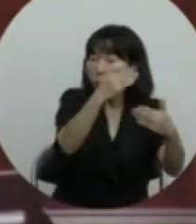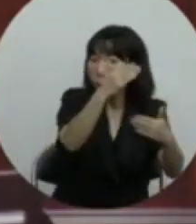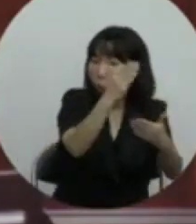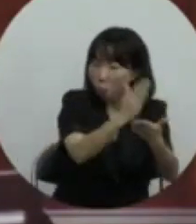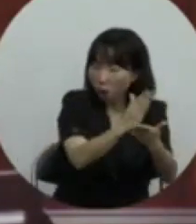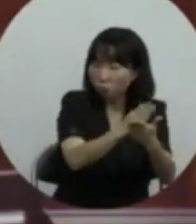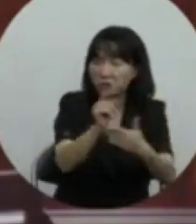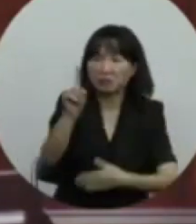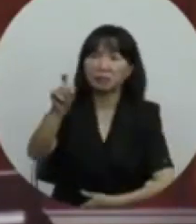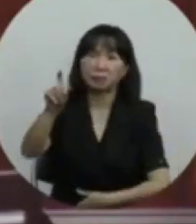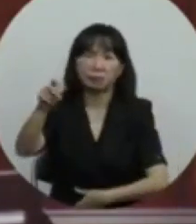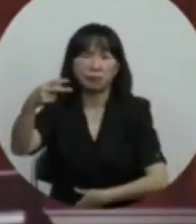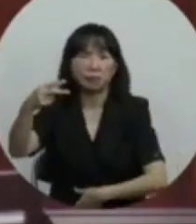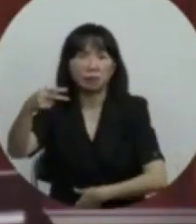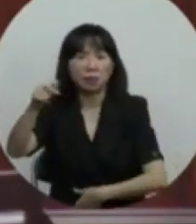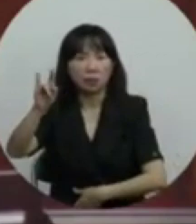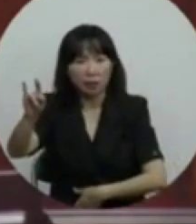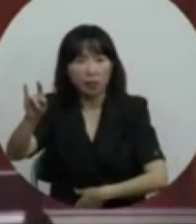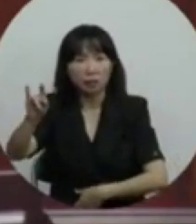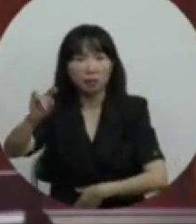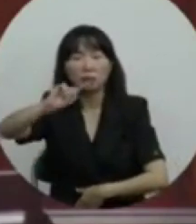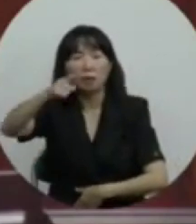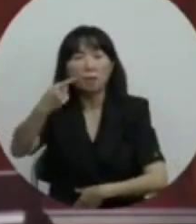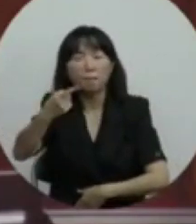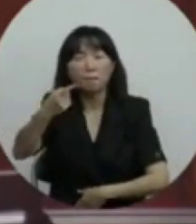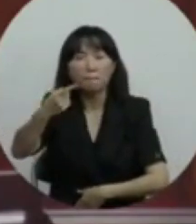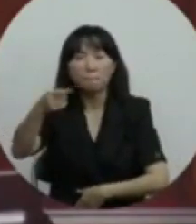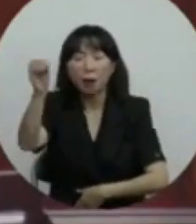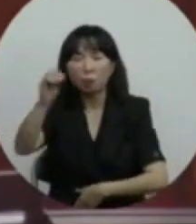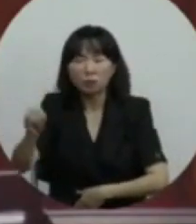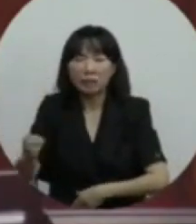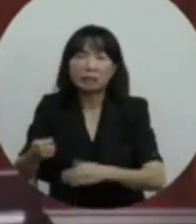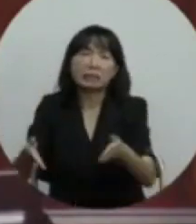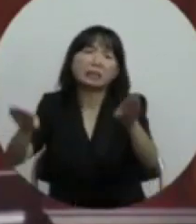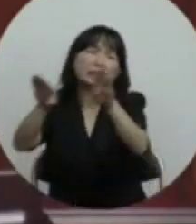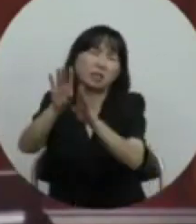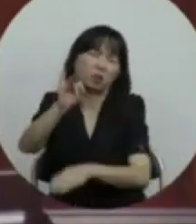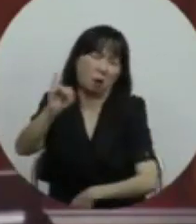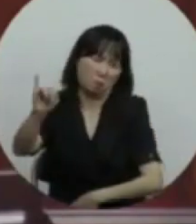11개 읍면동이 100% 시설비로 편성하여 사용하고 있습니다.